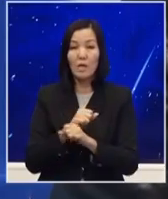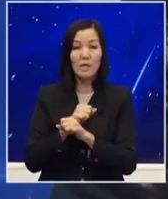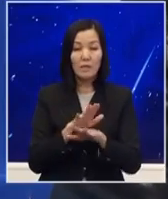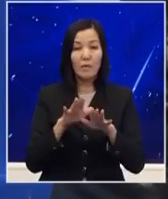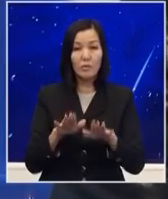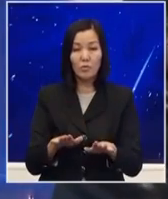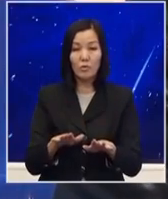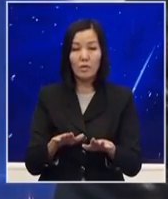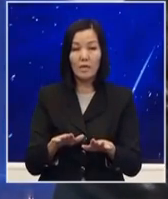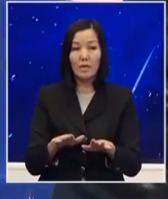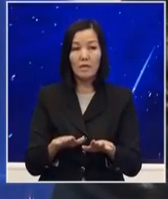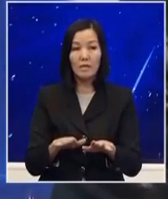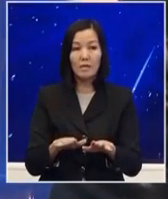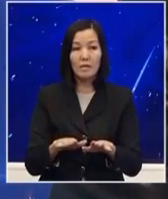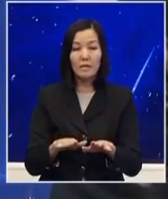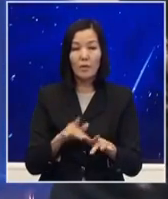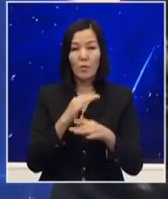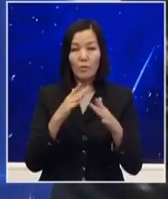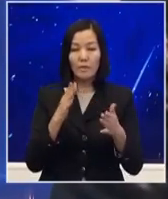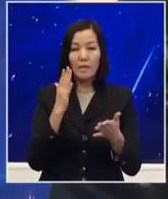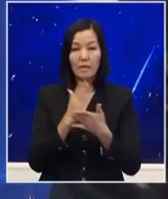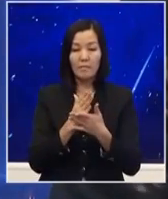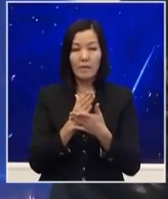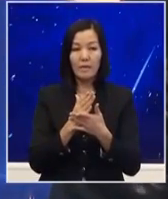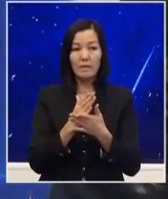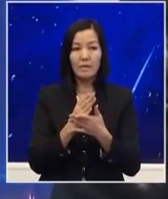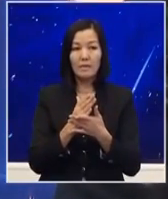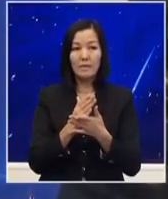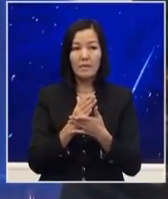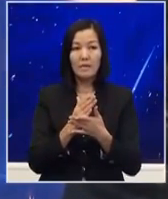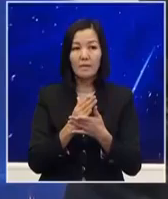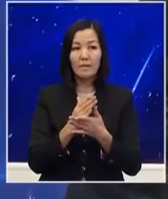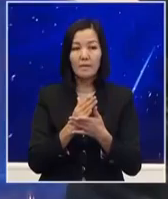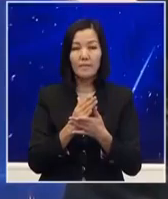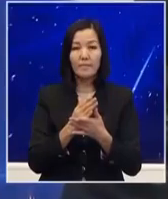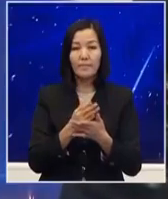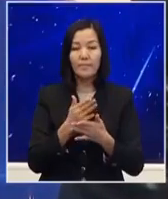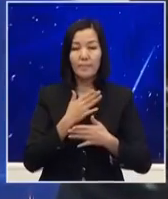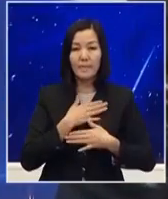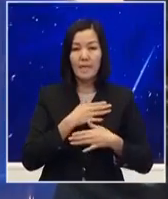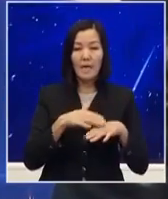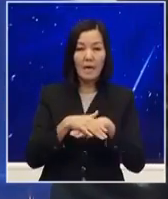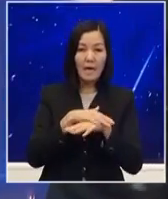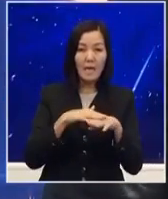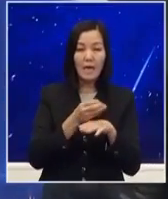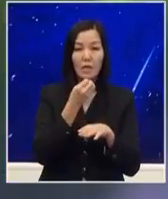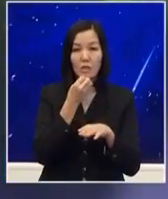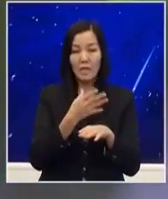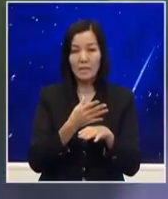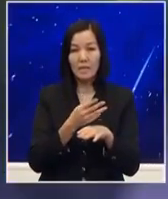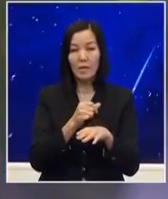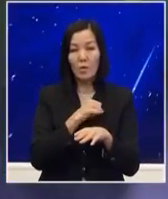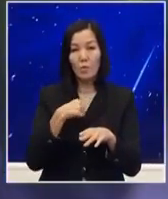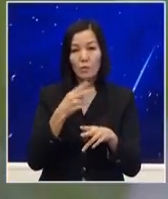орындары текелде, көк төбе сияқты көп деген орындар ашылып атыр. Үстіне ол бір жағынан бізге жақсы, халыққа бүгін өз куә болып